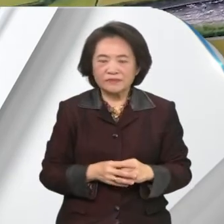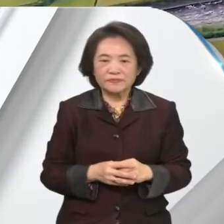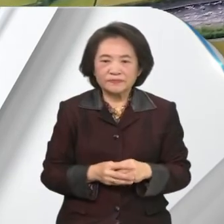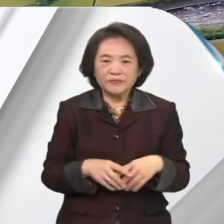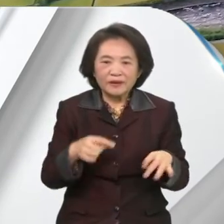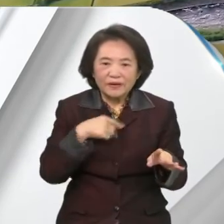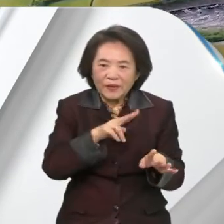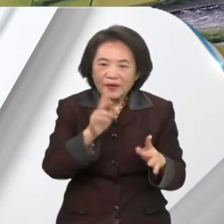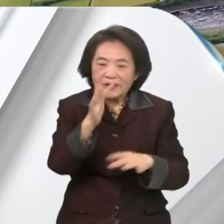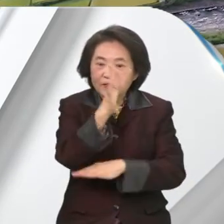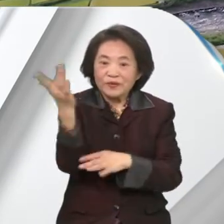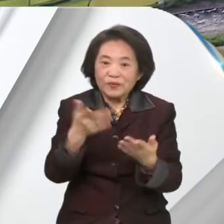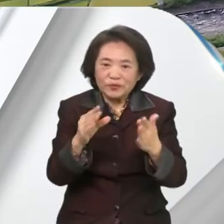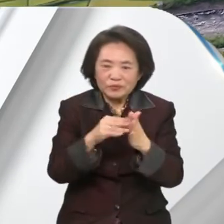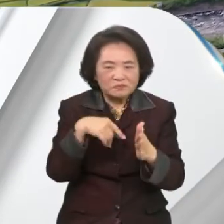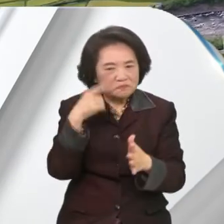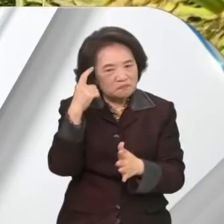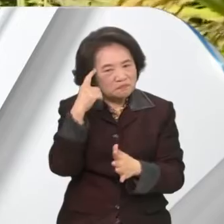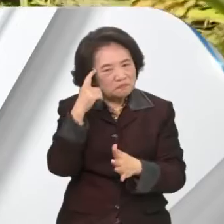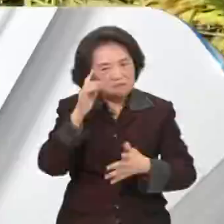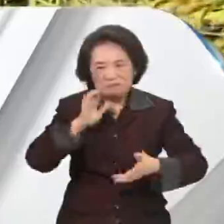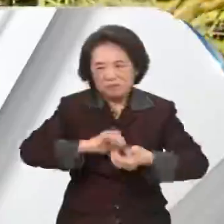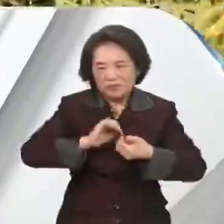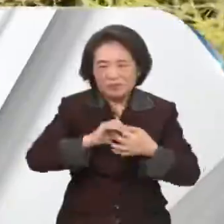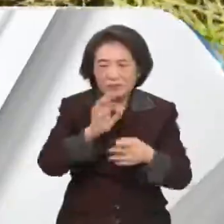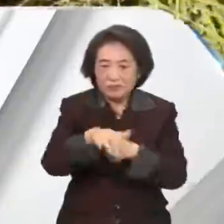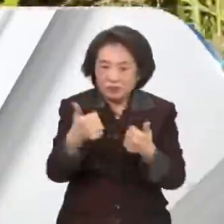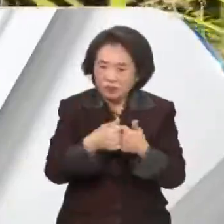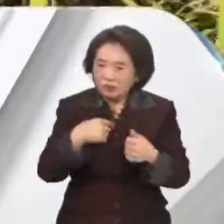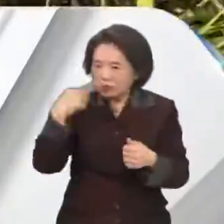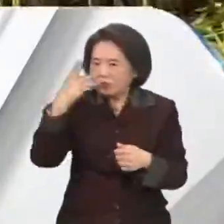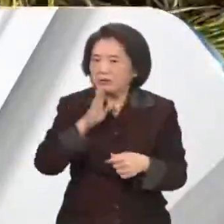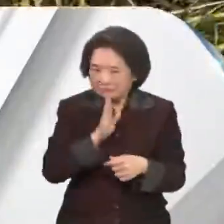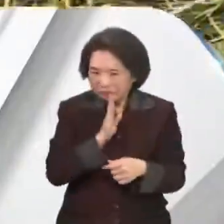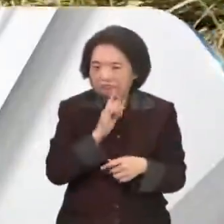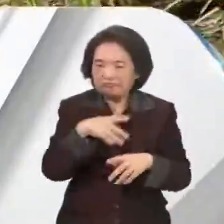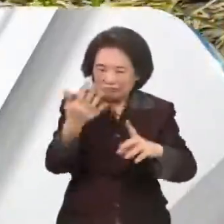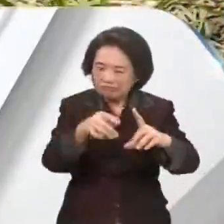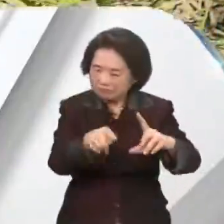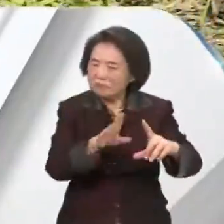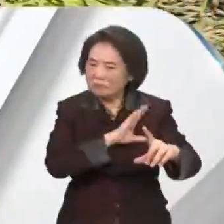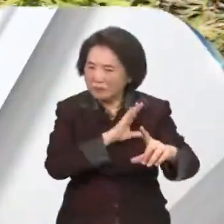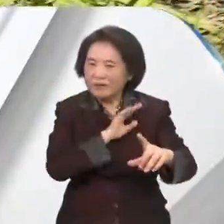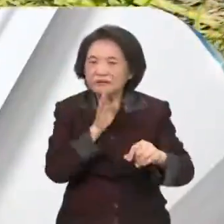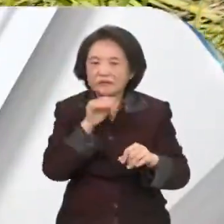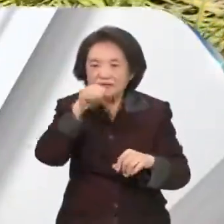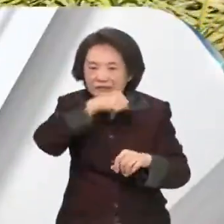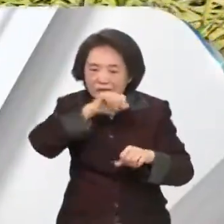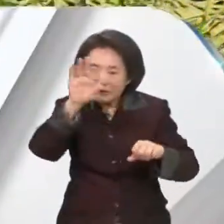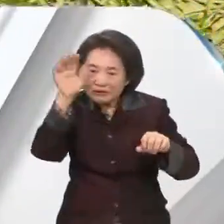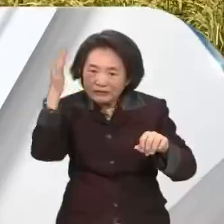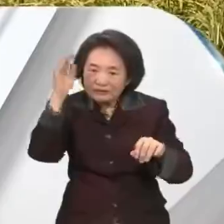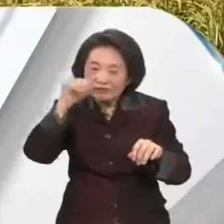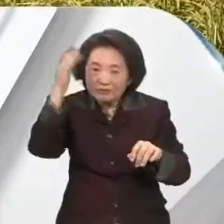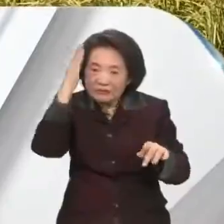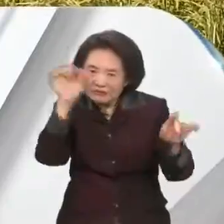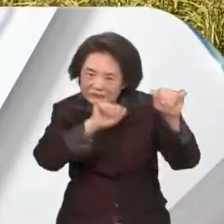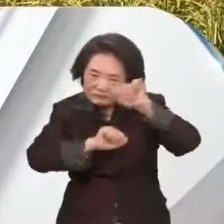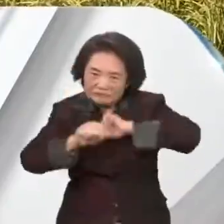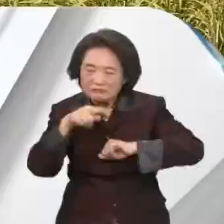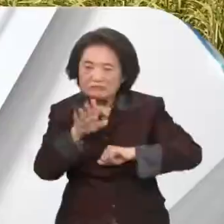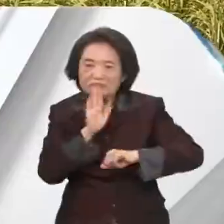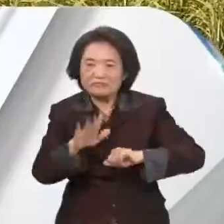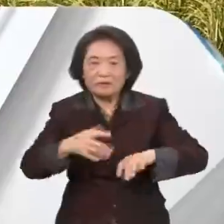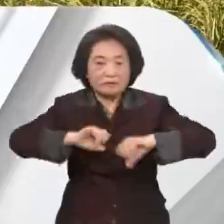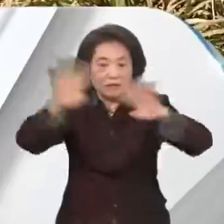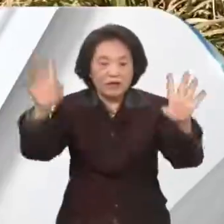虽然林务局的态度保守，不过富里乡农会是认为样片当中的动物有台湾无形的显明特征，所以